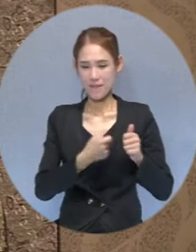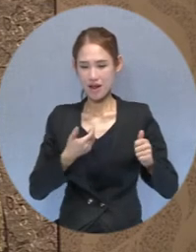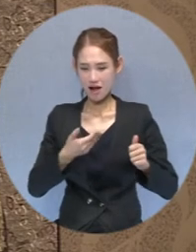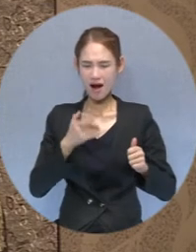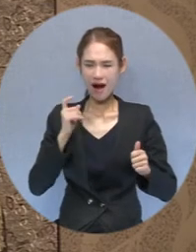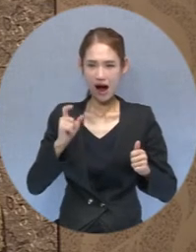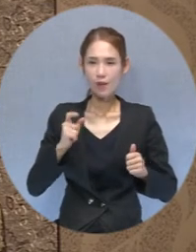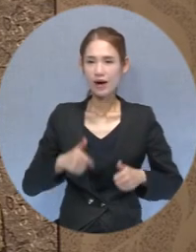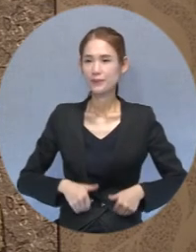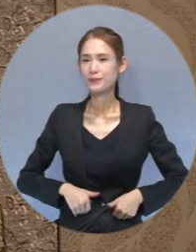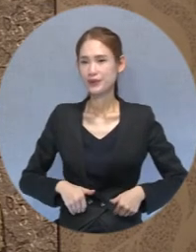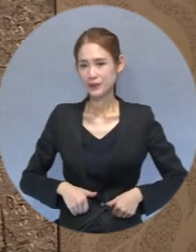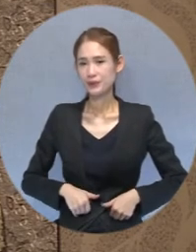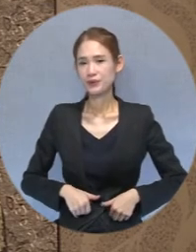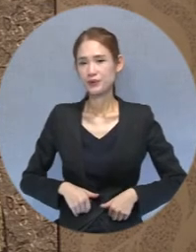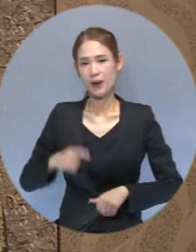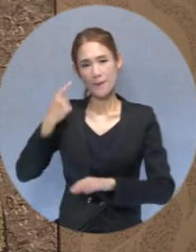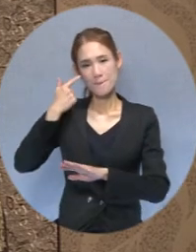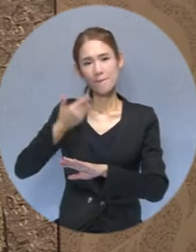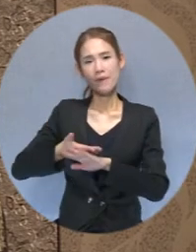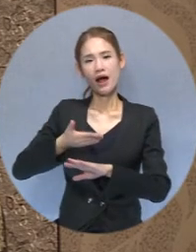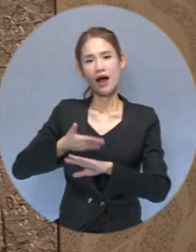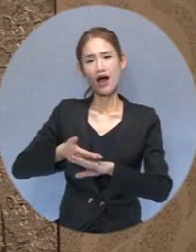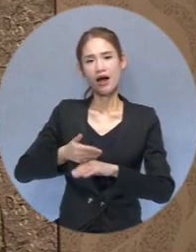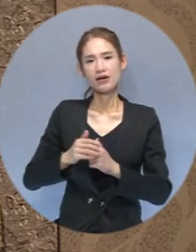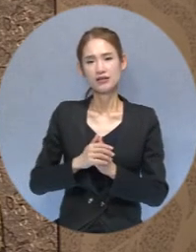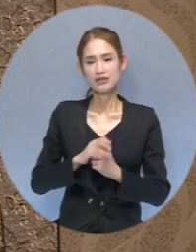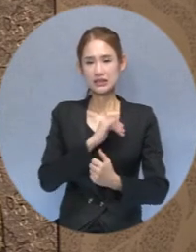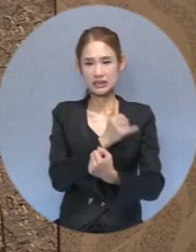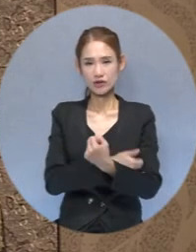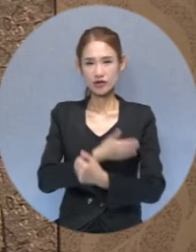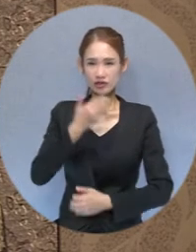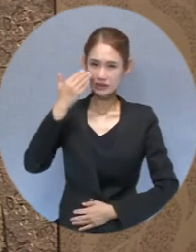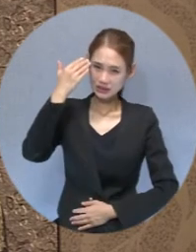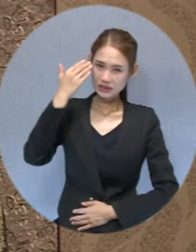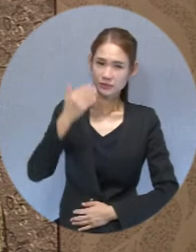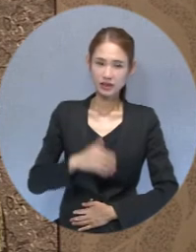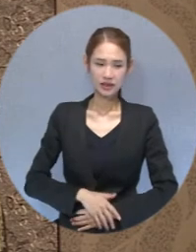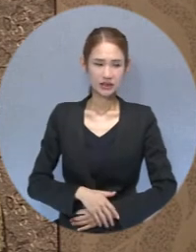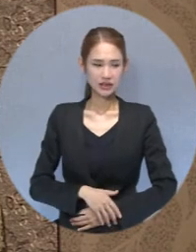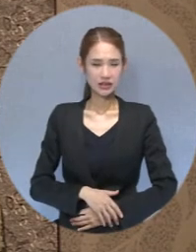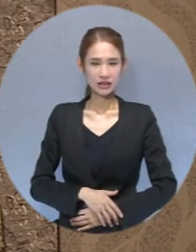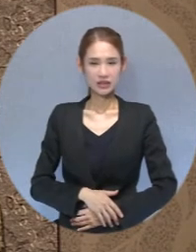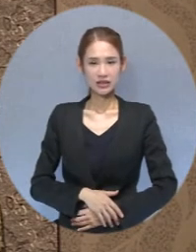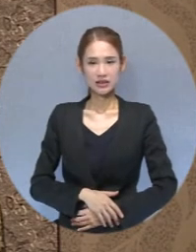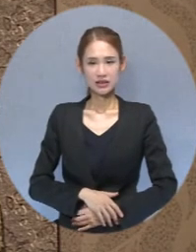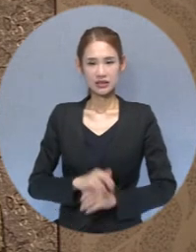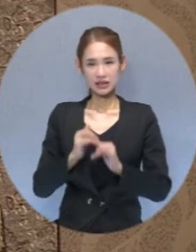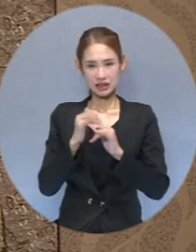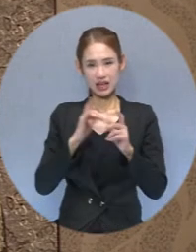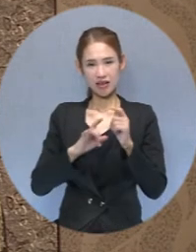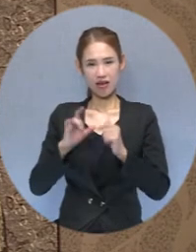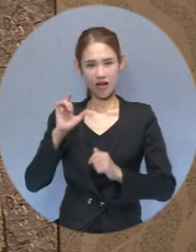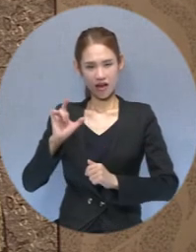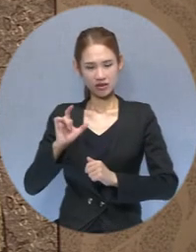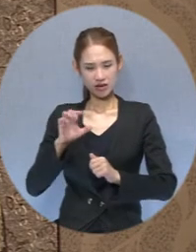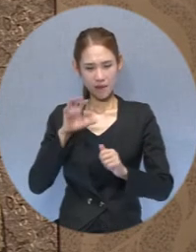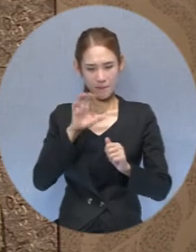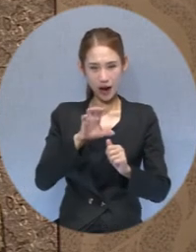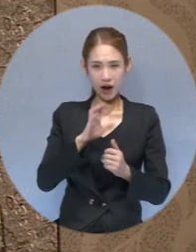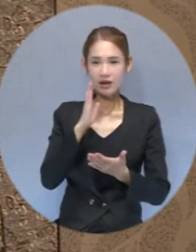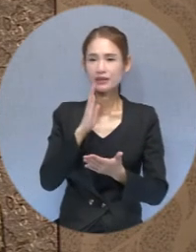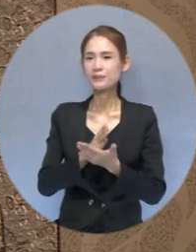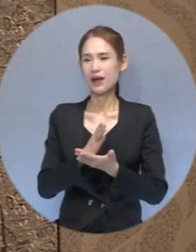네. 또 반대쪽에 서 있으신 분들은 그게 인권 침해나 인간을 강제로 규제하려는 부분으로 접근하면 안